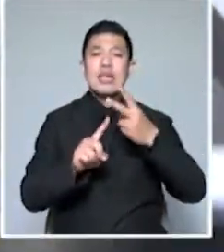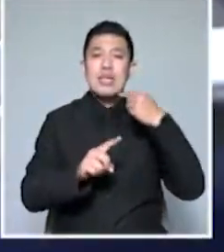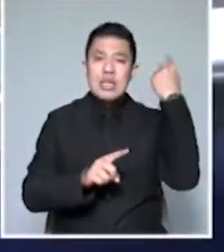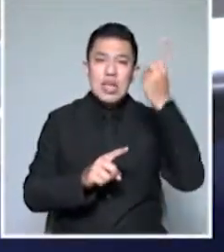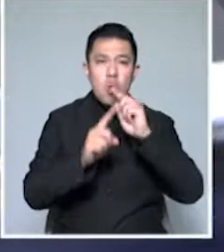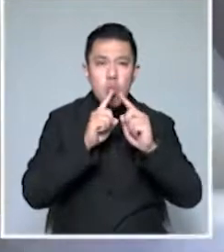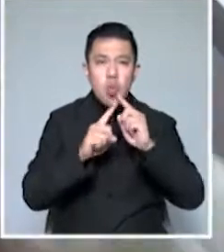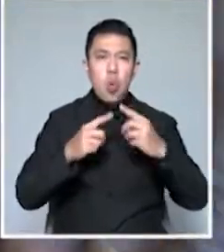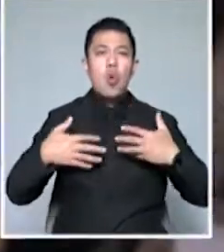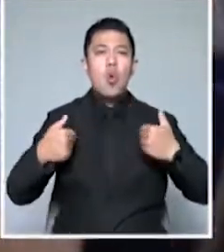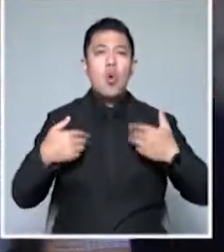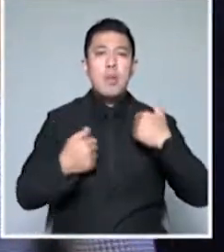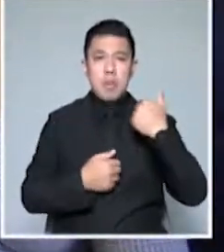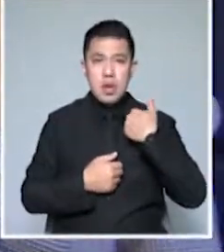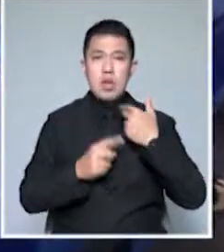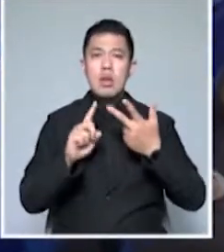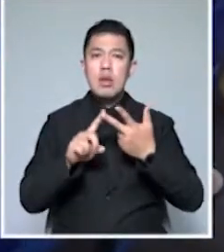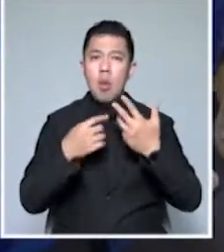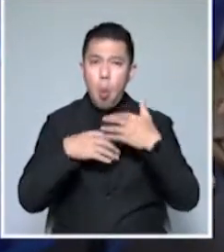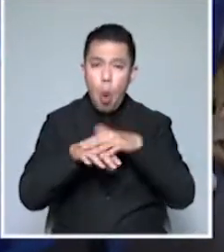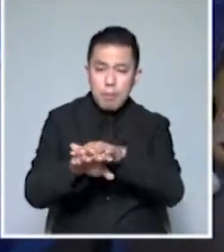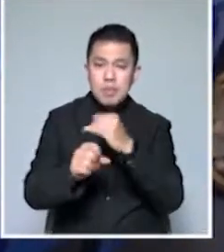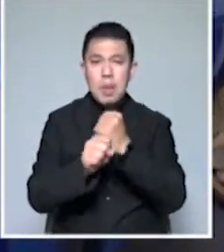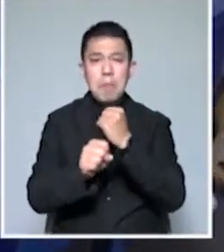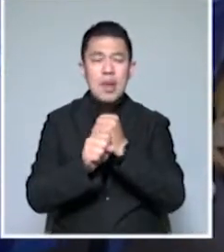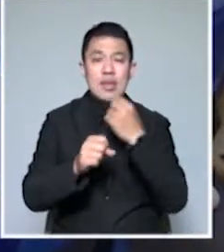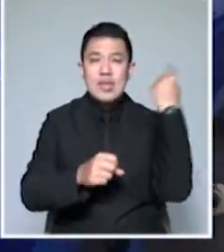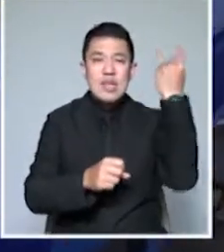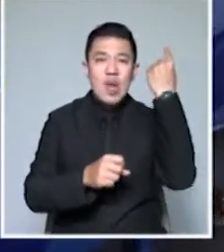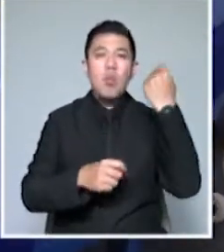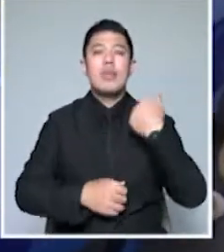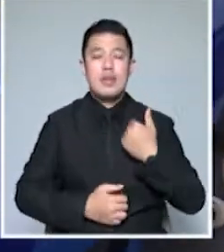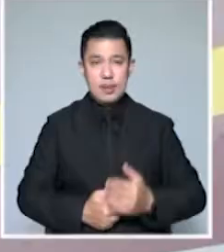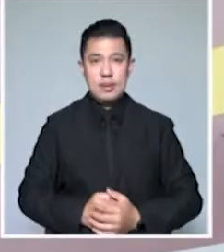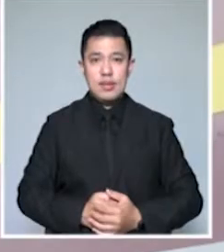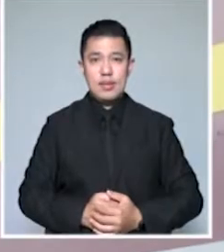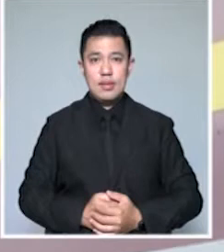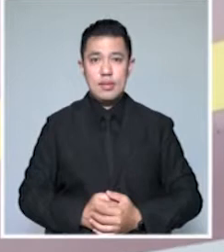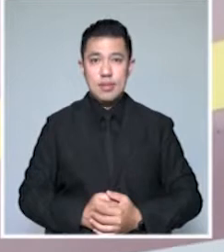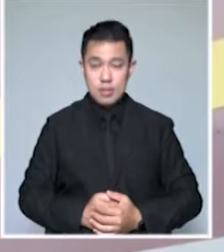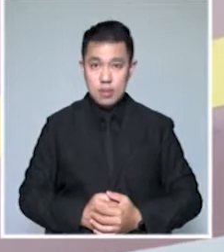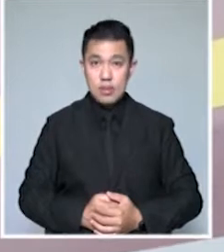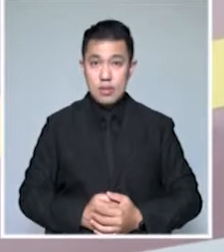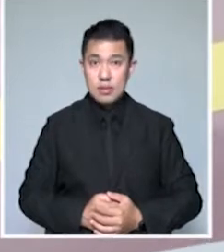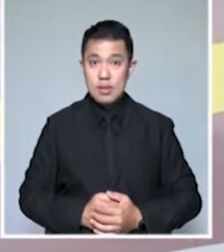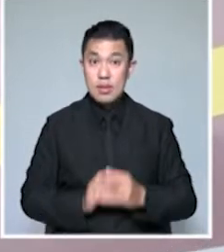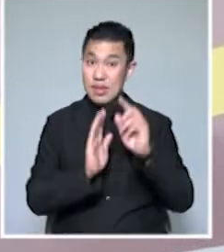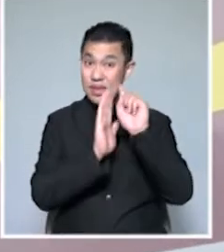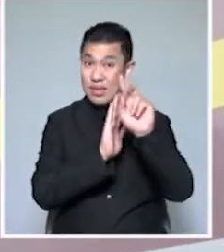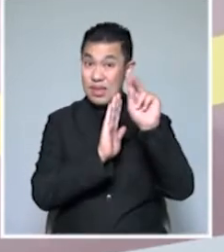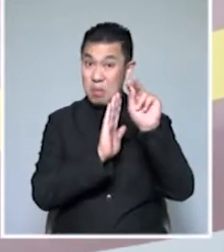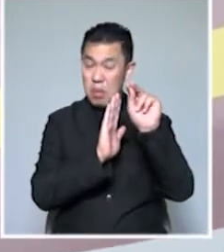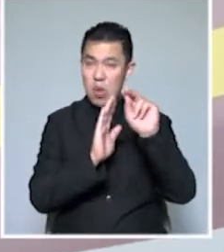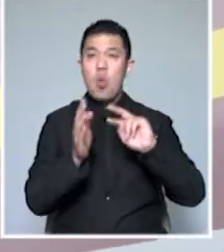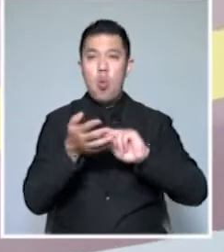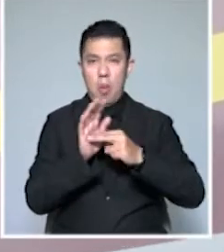ความรู้สึกประทับใจและมีส่วนร่วมกับการเดินทางในครั้งนี้ด้วย และในช่วง30นาทีนี้ค่ะถือว่า